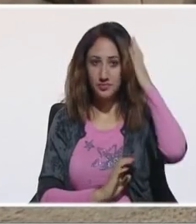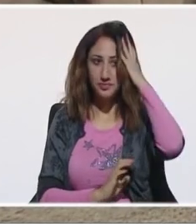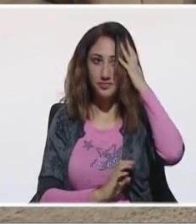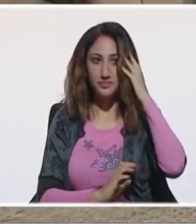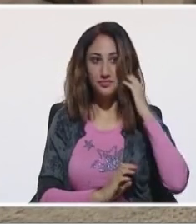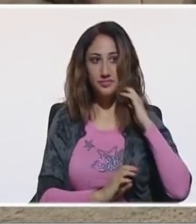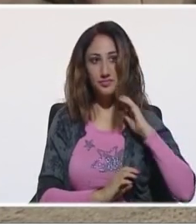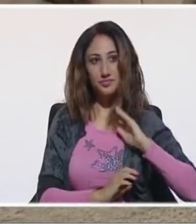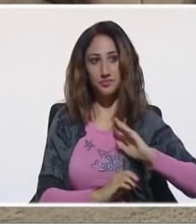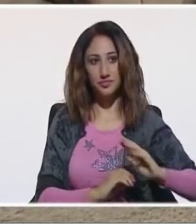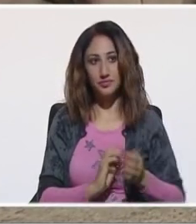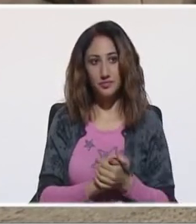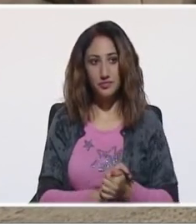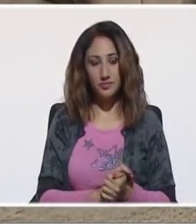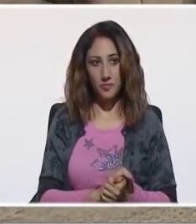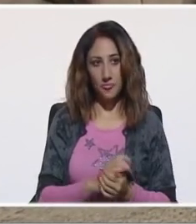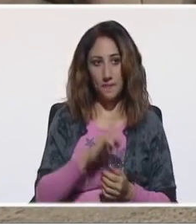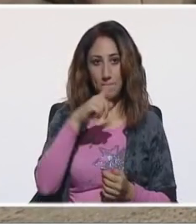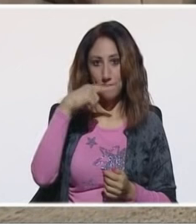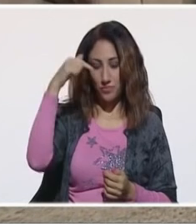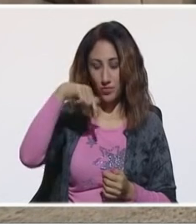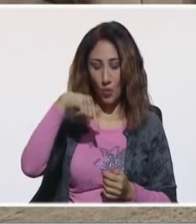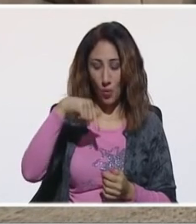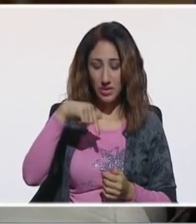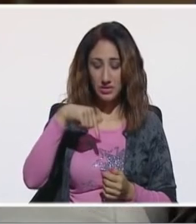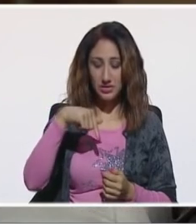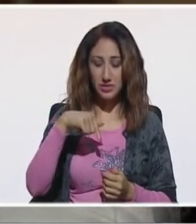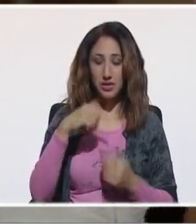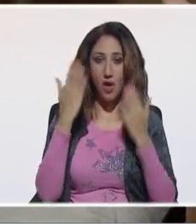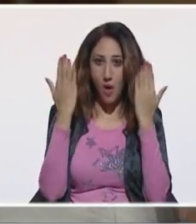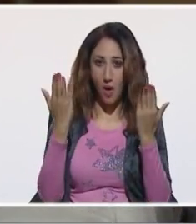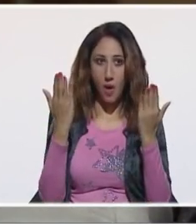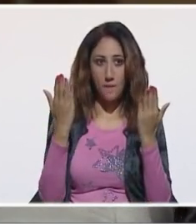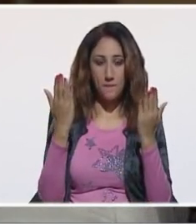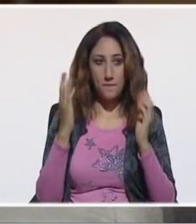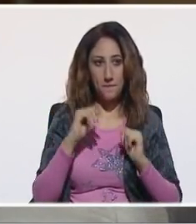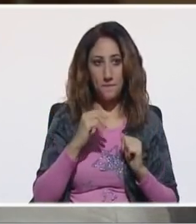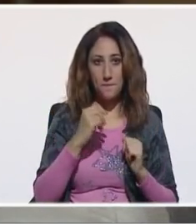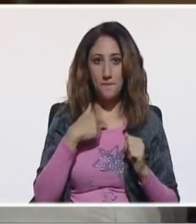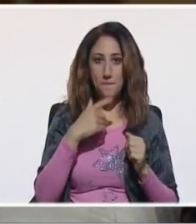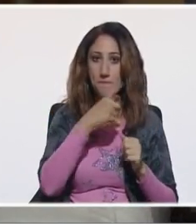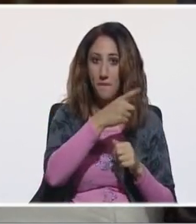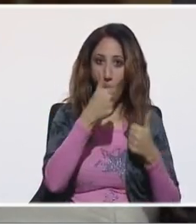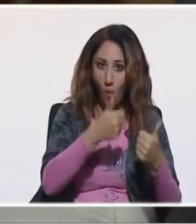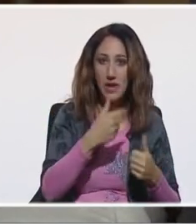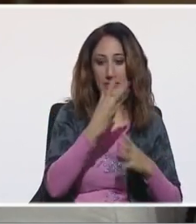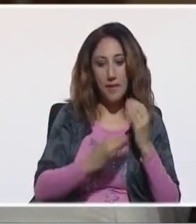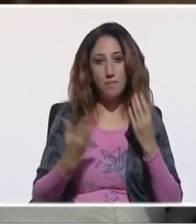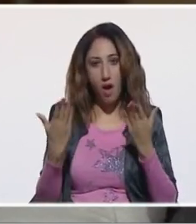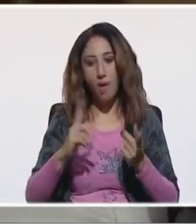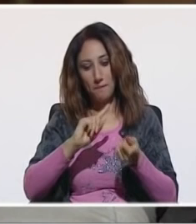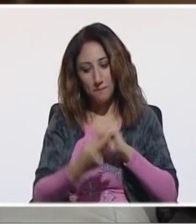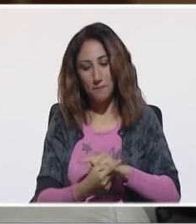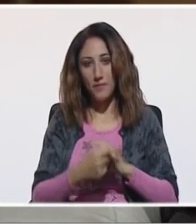بالظبط. وبصراحه يعني دلوقتي يعني ربنا يعني اللي هو ايه، يا ربنا يعوضه لك في ابنك. لما بعمل حاجه تقول لي يعوض لك في ابنك على